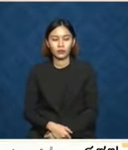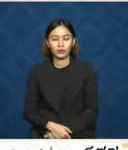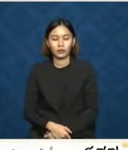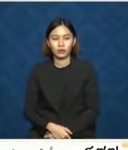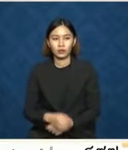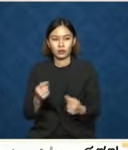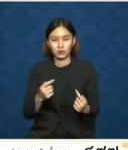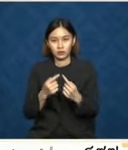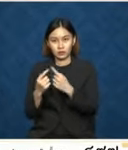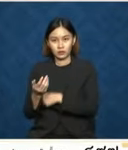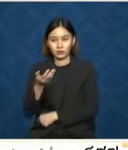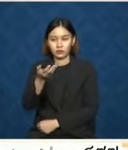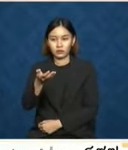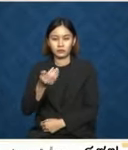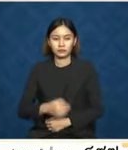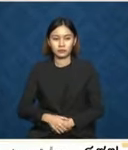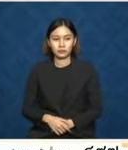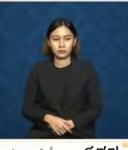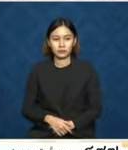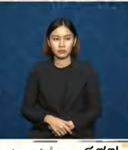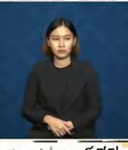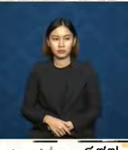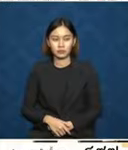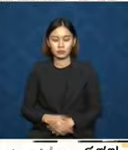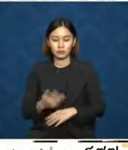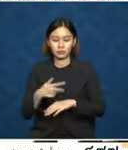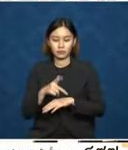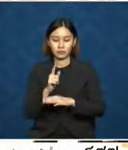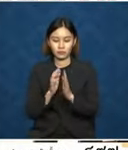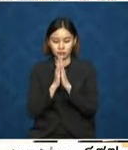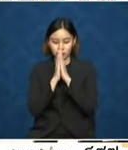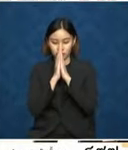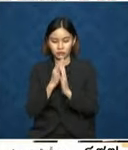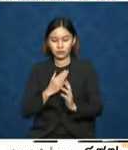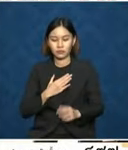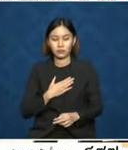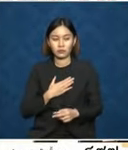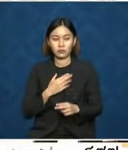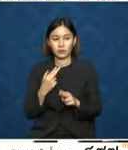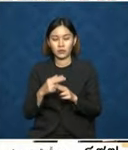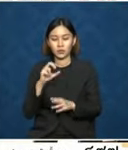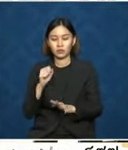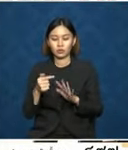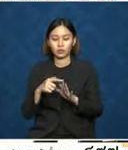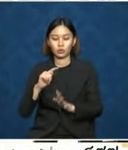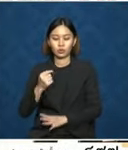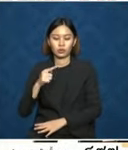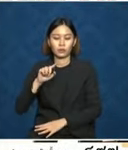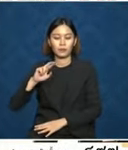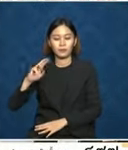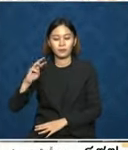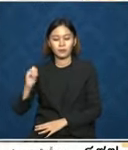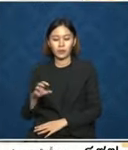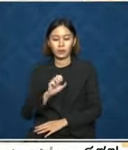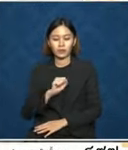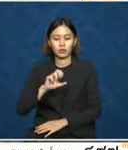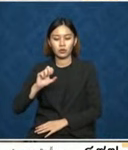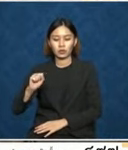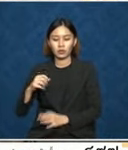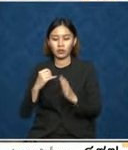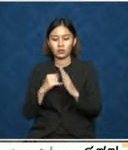เชิญคุณสุธรรมจริตงามครับกราบเรียนท่านประธานสภาที่เคารพกระผมนายสุธรรมจริตงามสมาชิกสภาผู้แทน